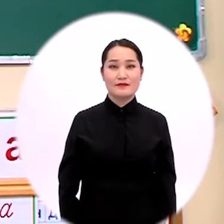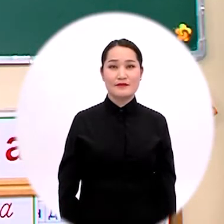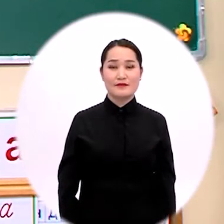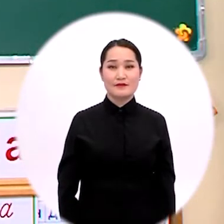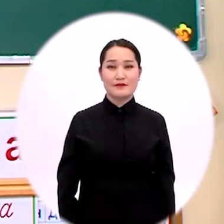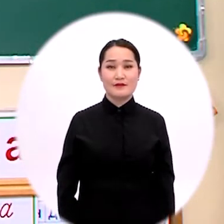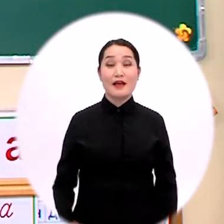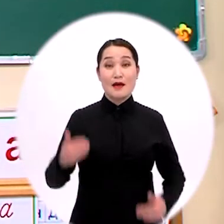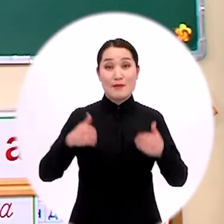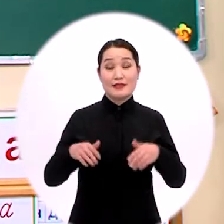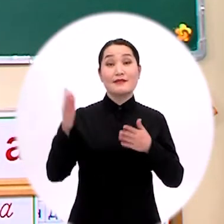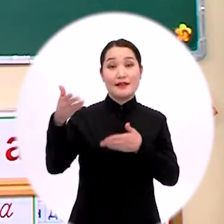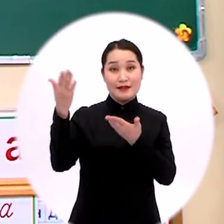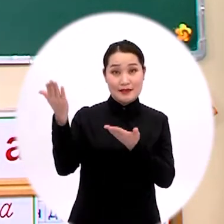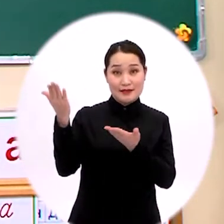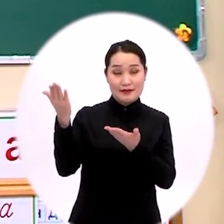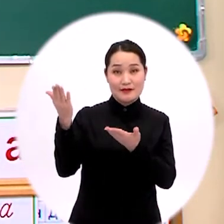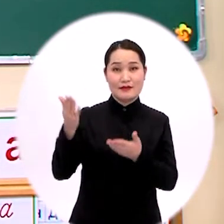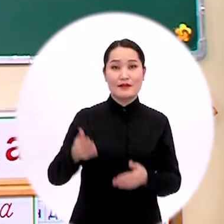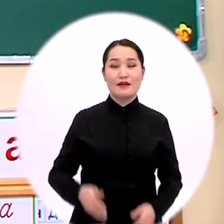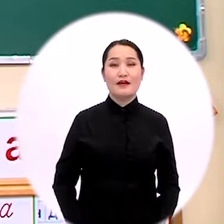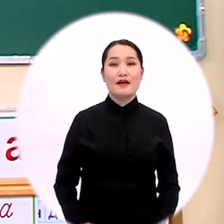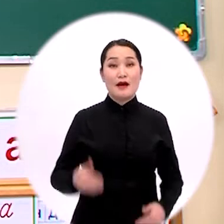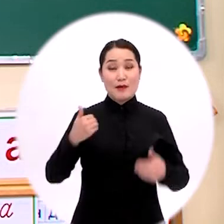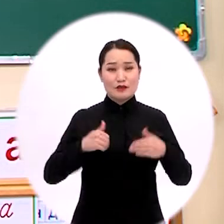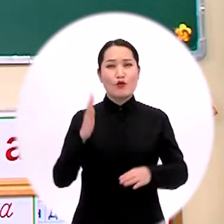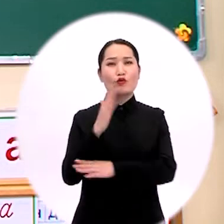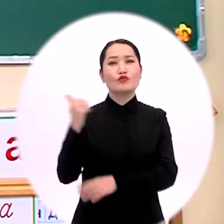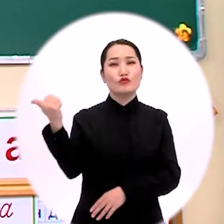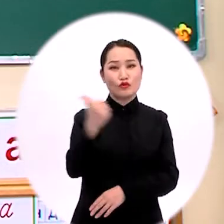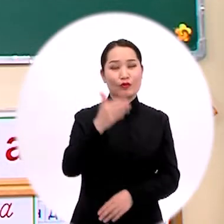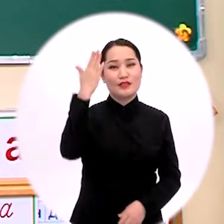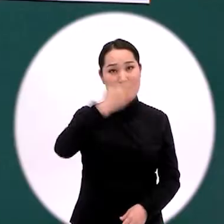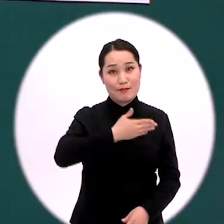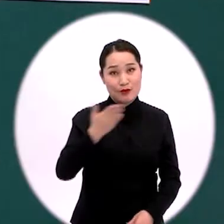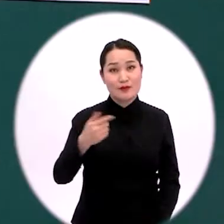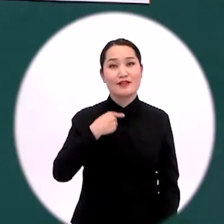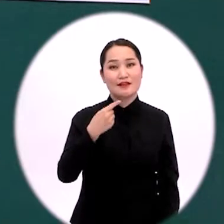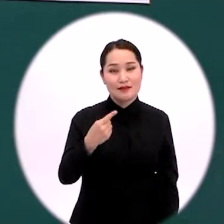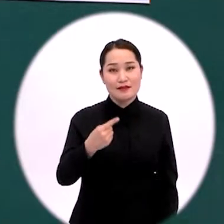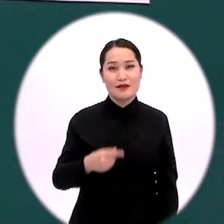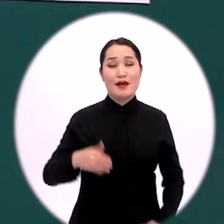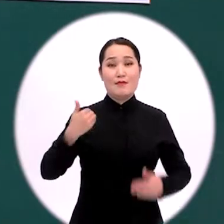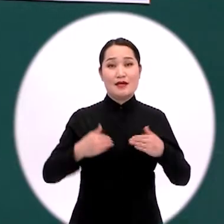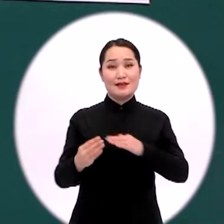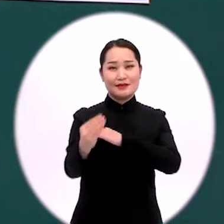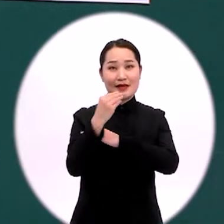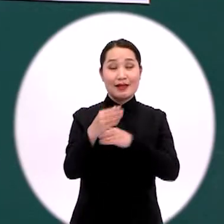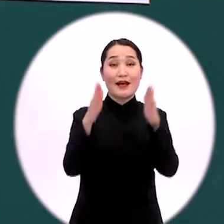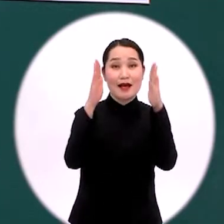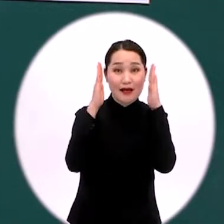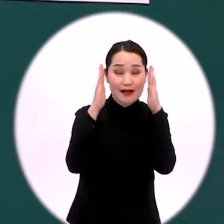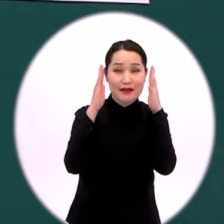Багшийг дээдлэх гэдэг маань багштайгаа өдөр бүр мэдлэх, багшийнхаа заасныг маш